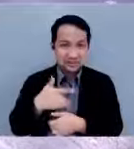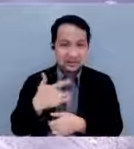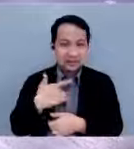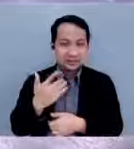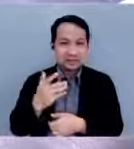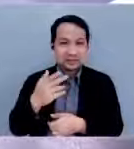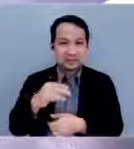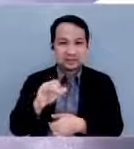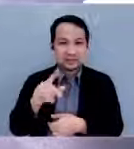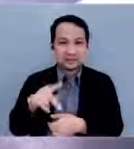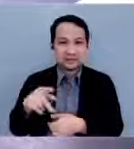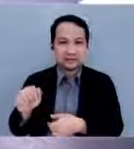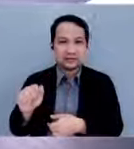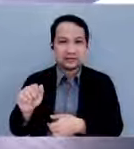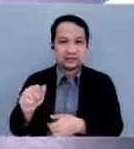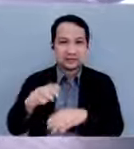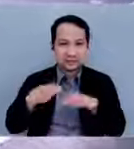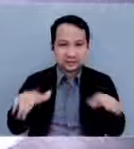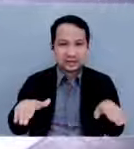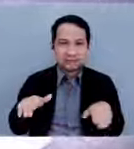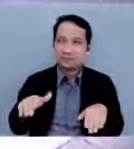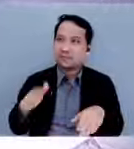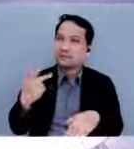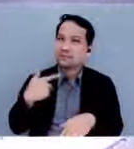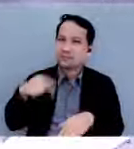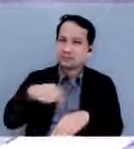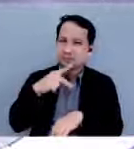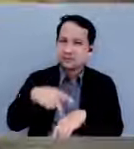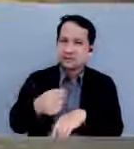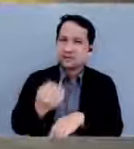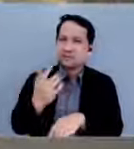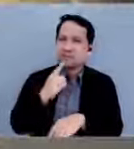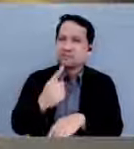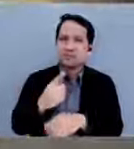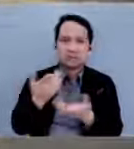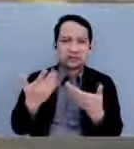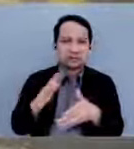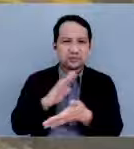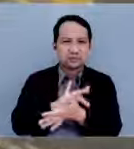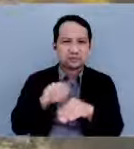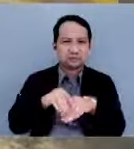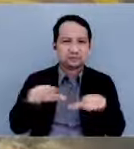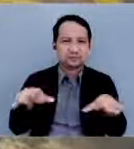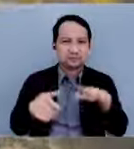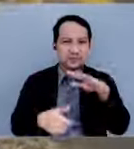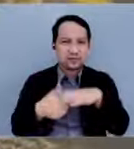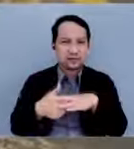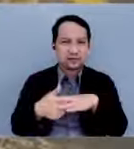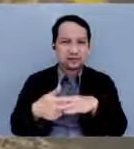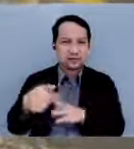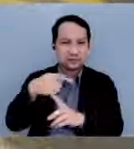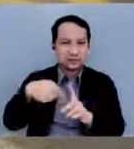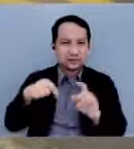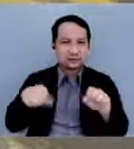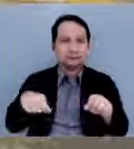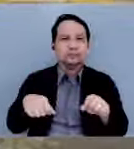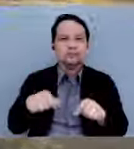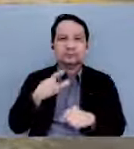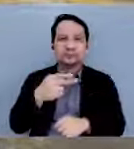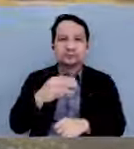po, marami na rin po mga bata. Dito sa Philippines, parang after pandemic, dito po nag-boom po yung hula hoop. Yes! Yes.